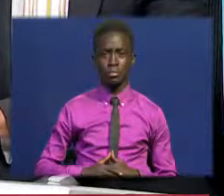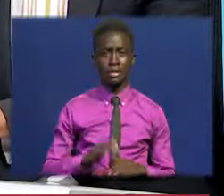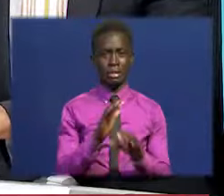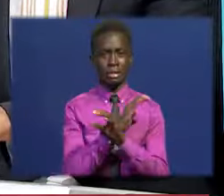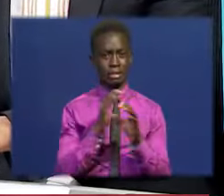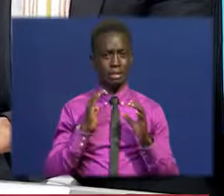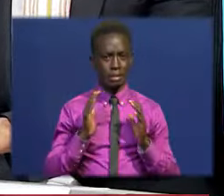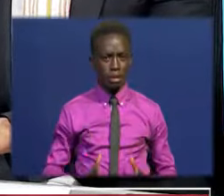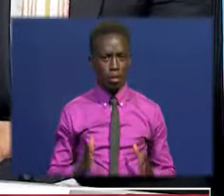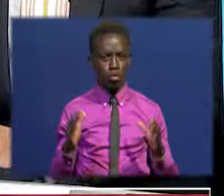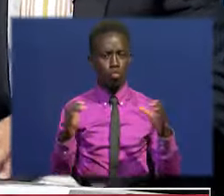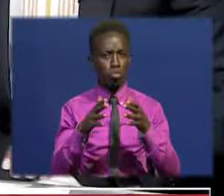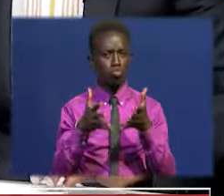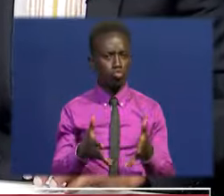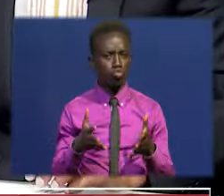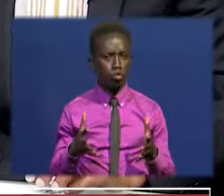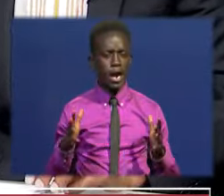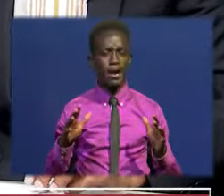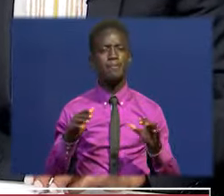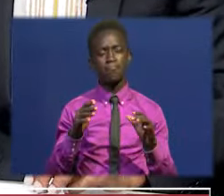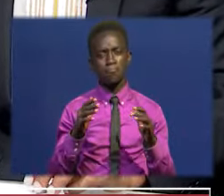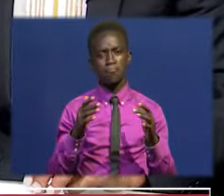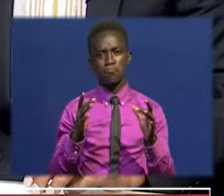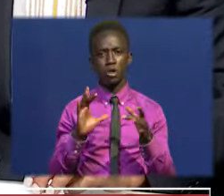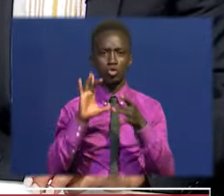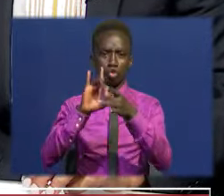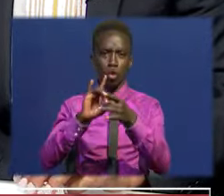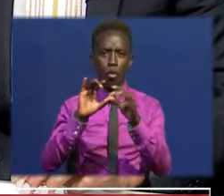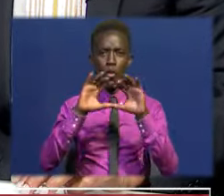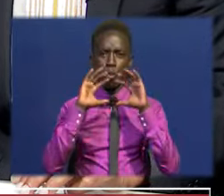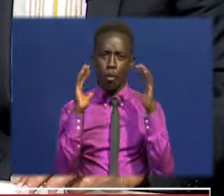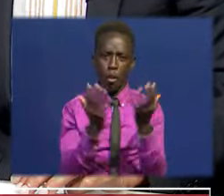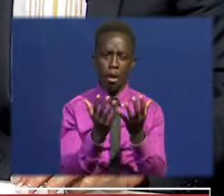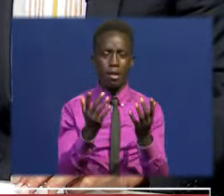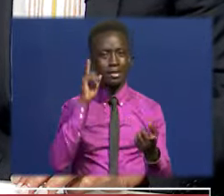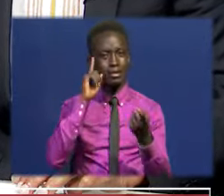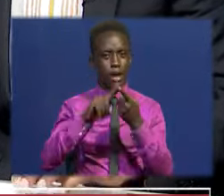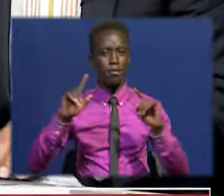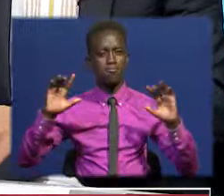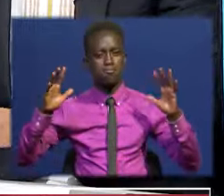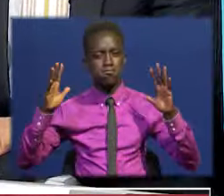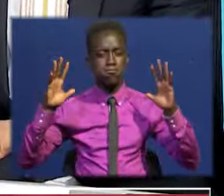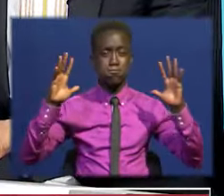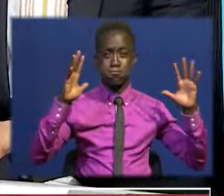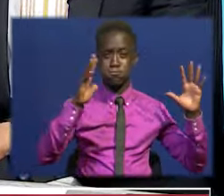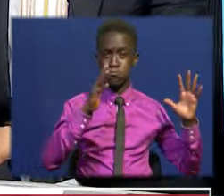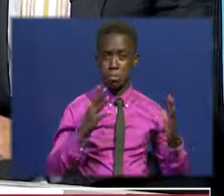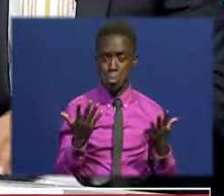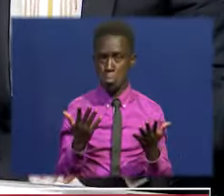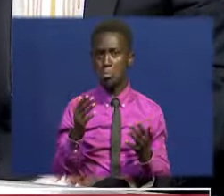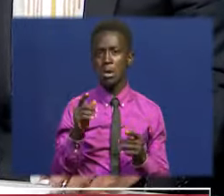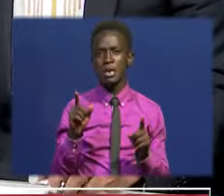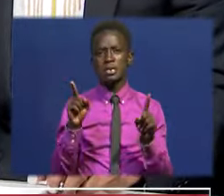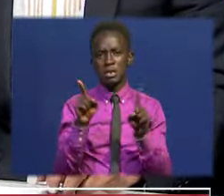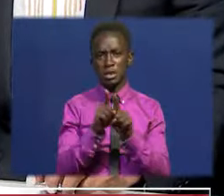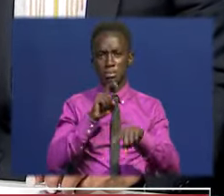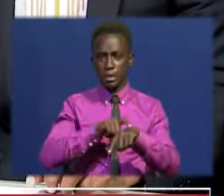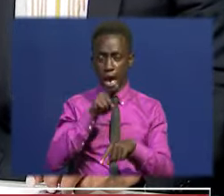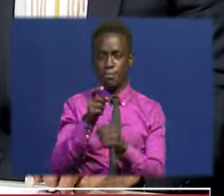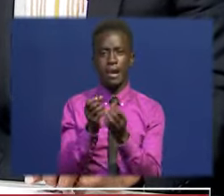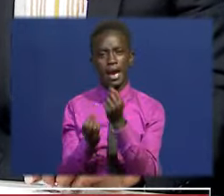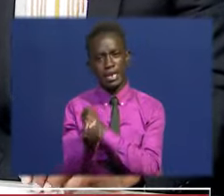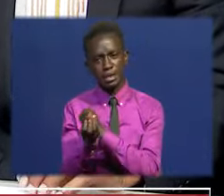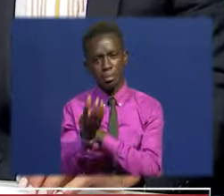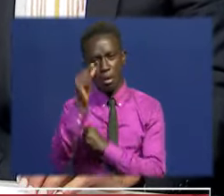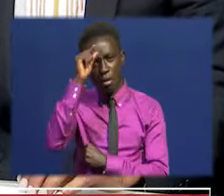ulimwengu katika kuadhimisha Ijumaa Kuu, huku miito ikitolewa kwa serikali kushughulikia changamoto zinazowakabili Wakenya. Mzigo,